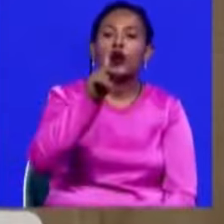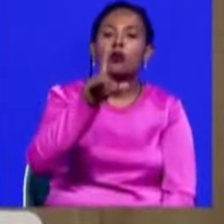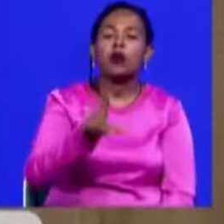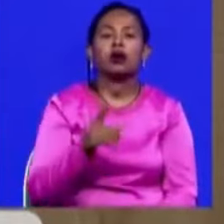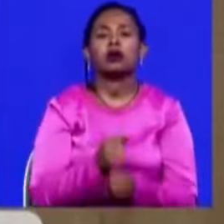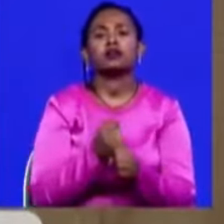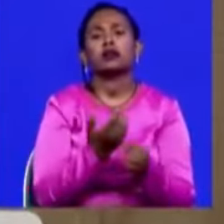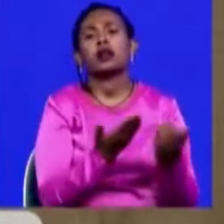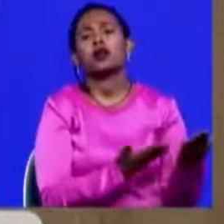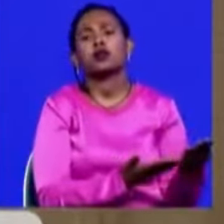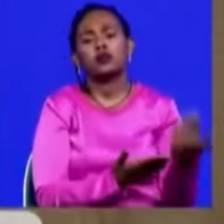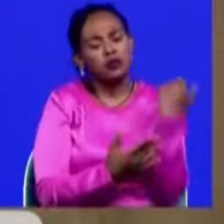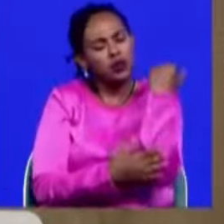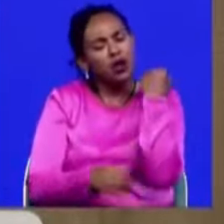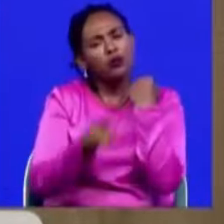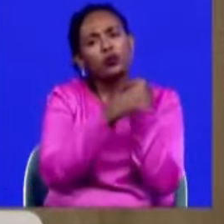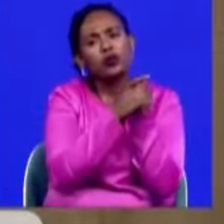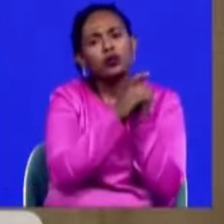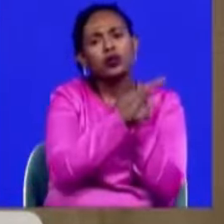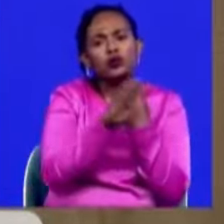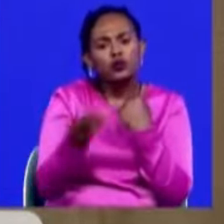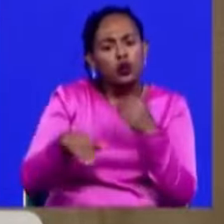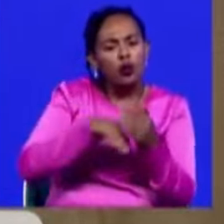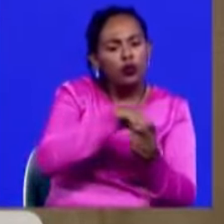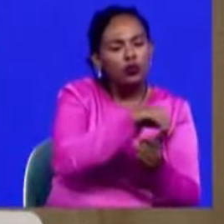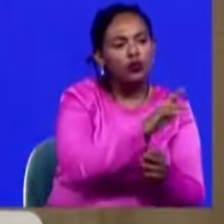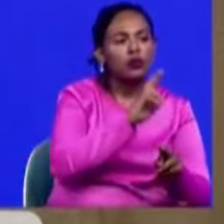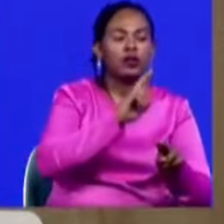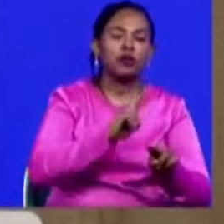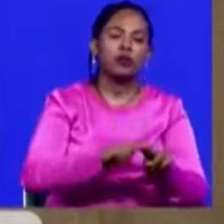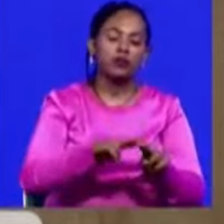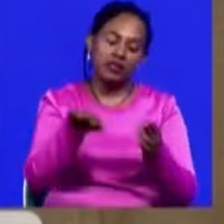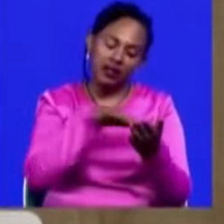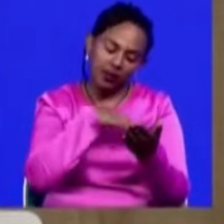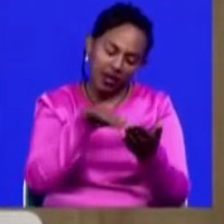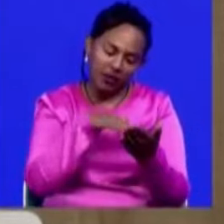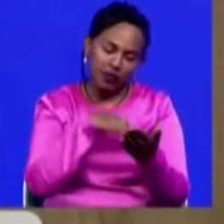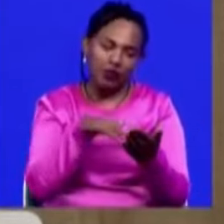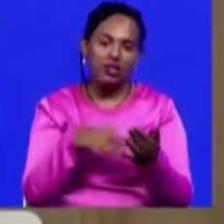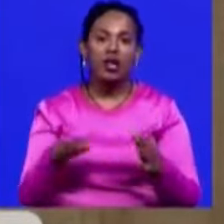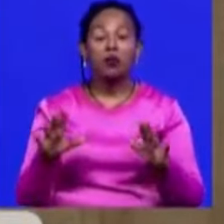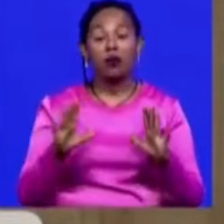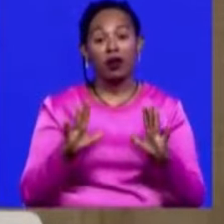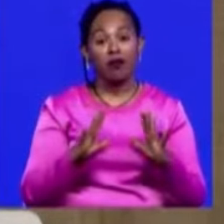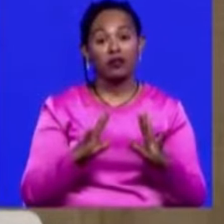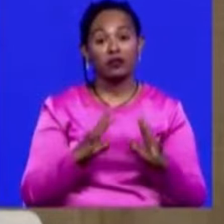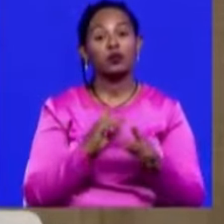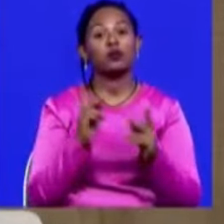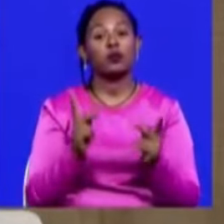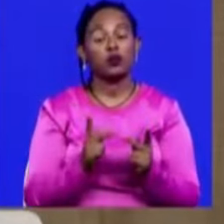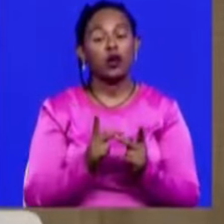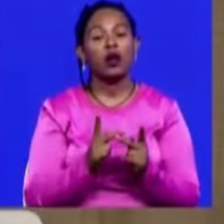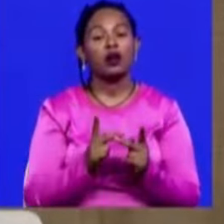እየሰራን ያለ ነው። ድሃም ቢሆን ከልጆቹ ጋር ወጥቶ የሚቀመጥበት የሚያነብበት የሚናፈስበት ቦታ